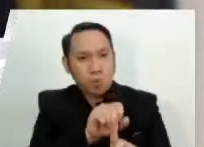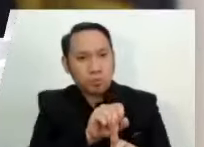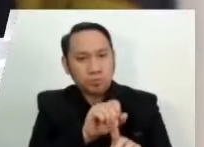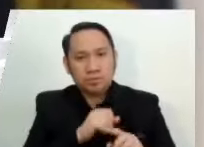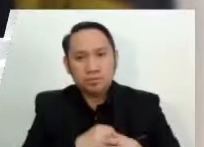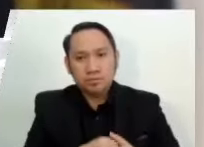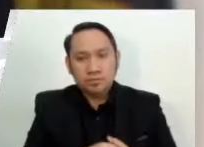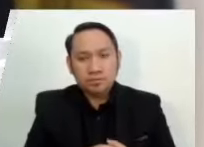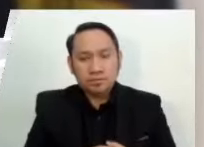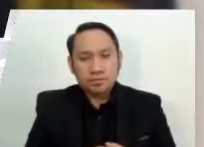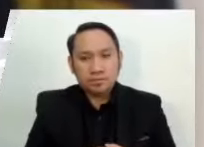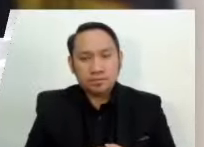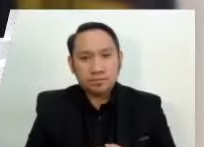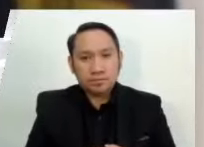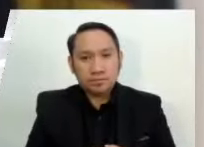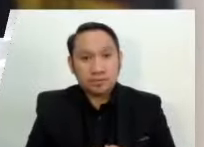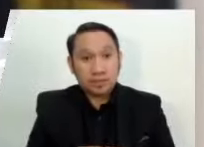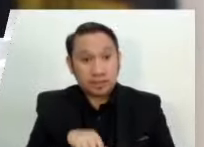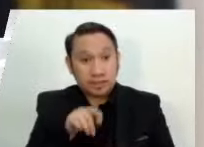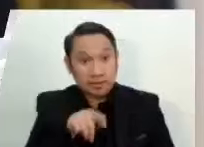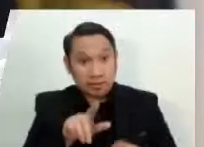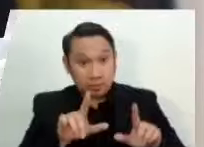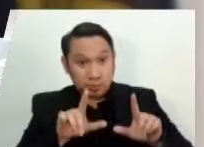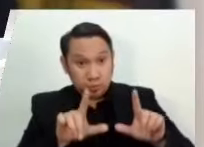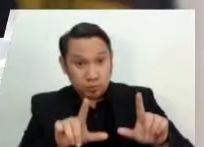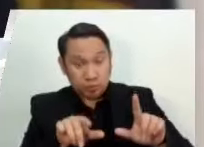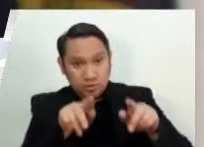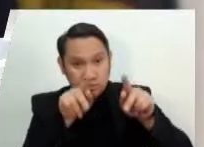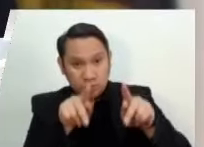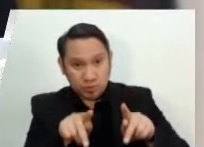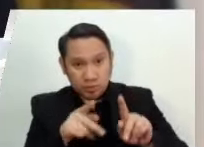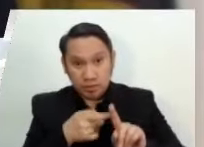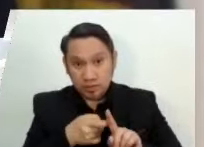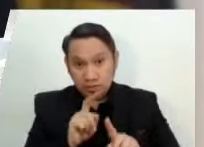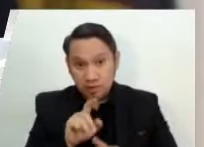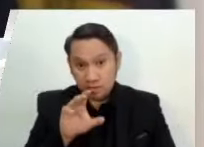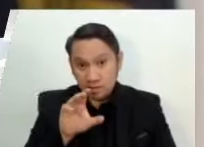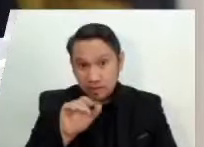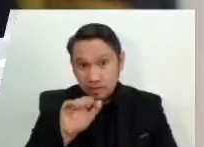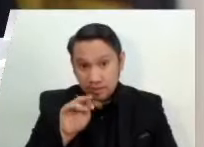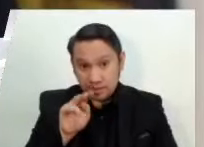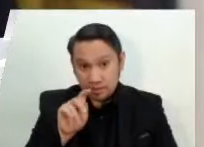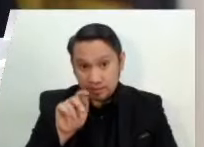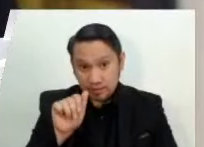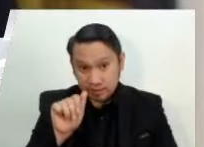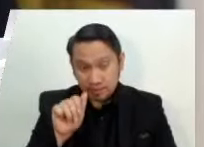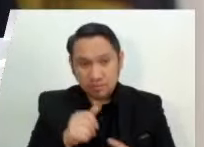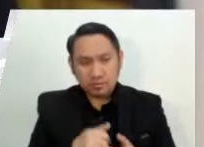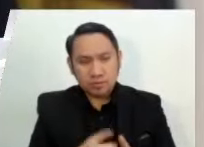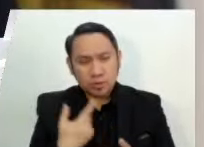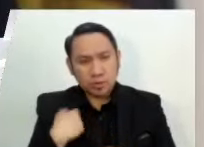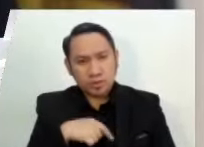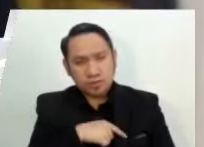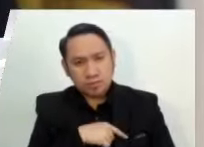is from Cainta and we've been monitoring his activities